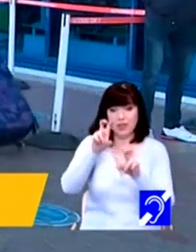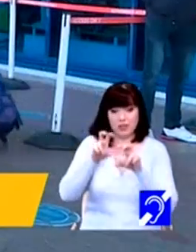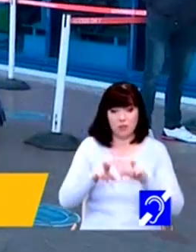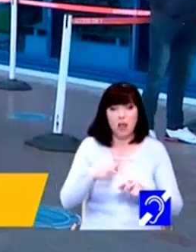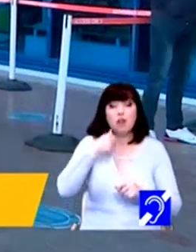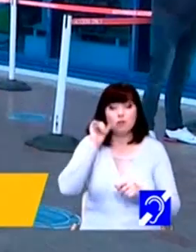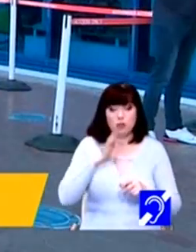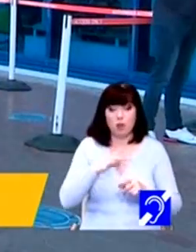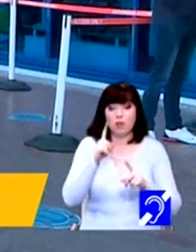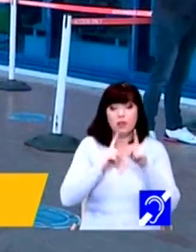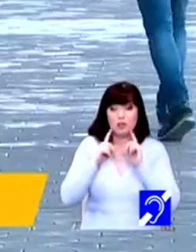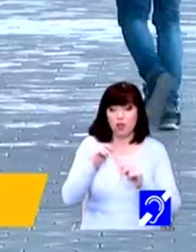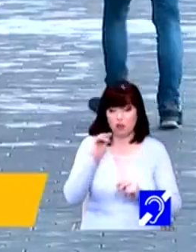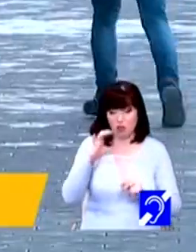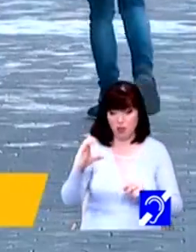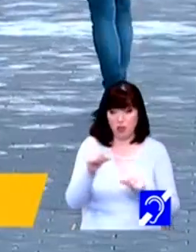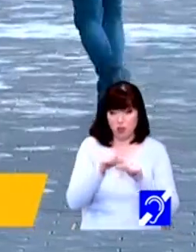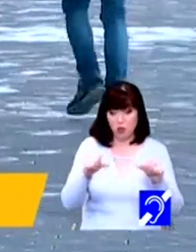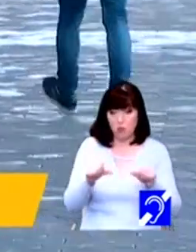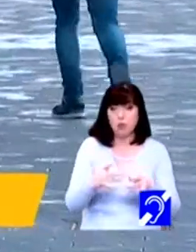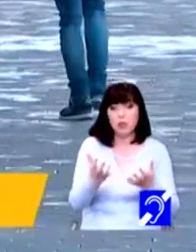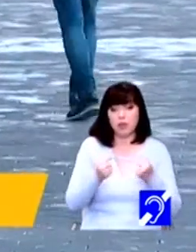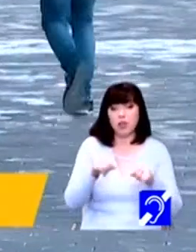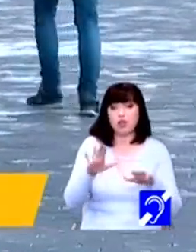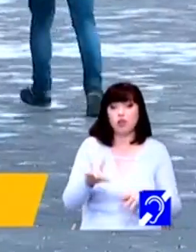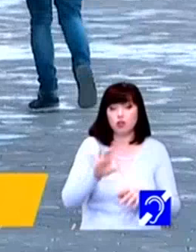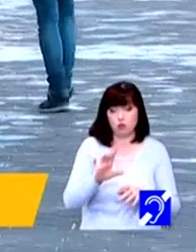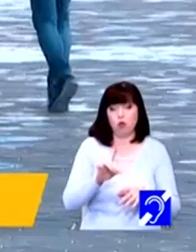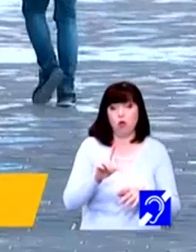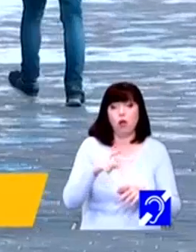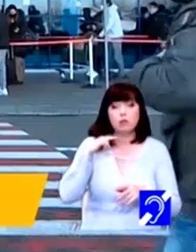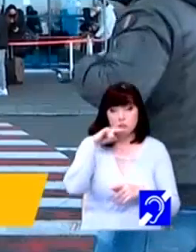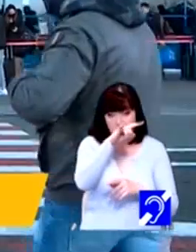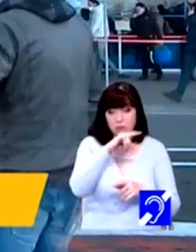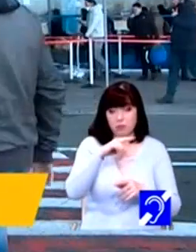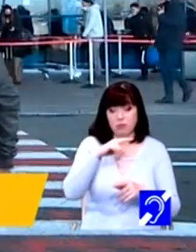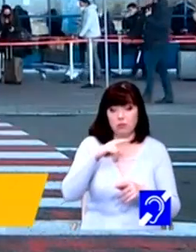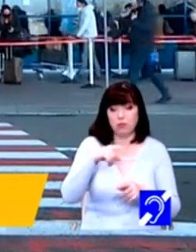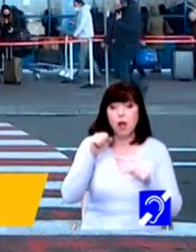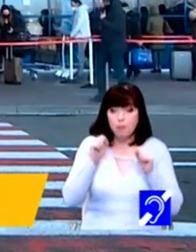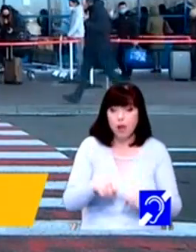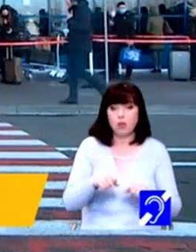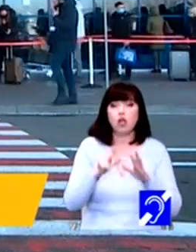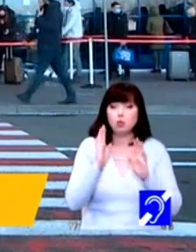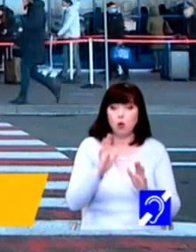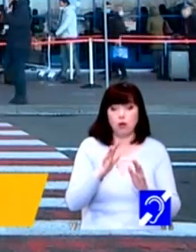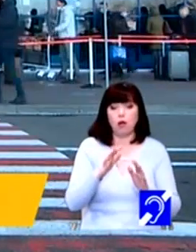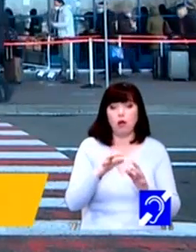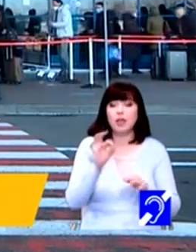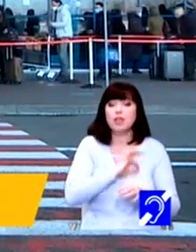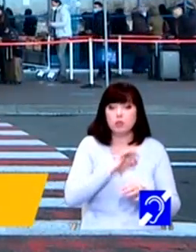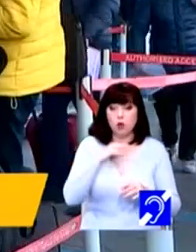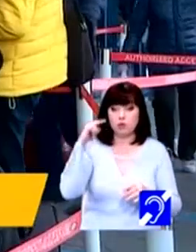ieri a Comisiei pentru Situații Excepționale a fost luată decizia ca Autoritatea Aeronautică Civilă să poată autoriza utilizarea